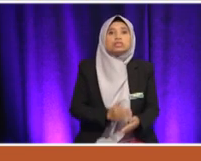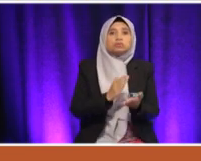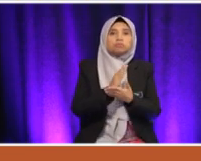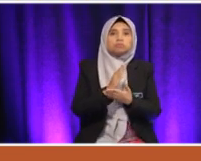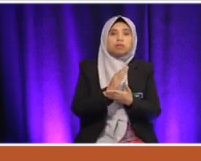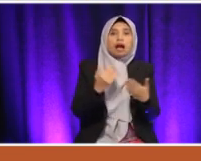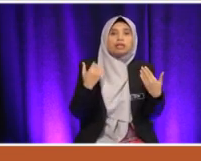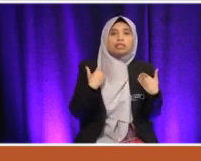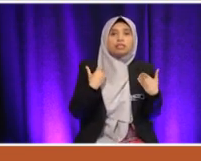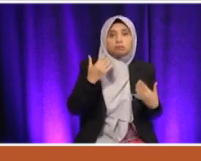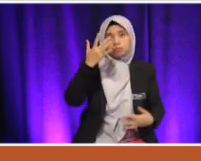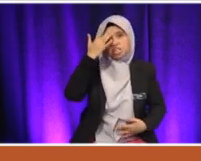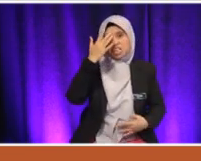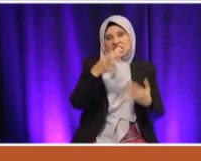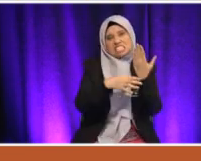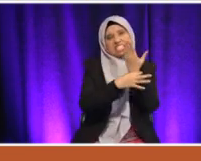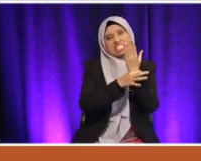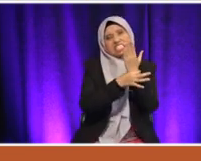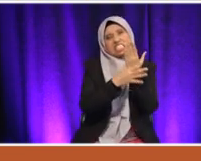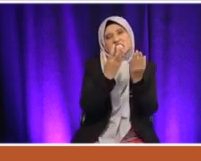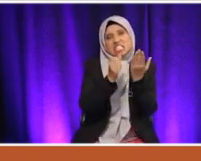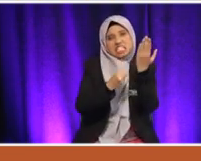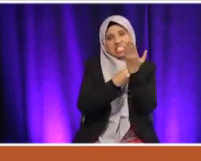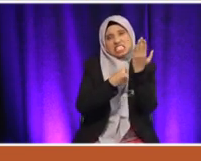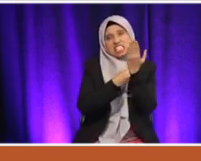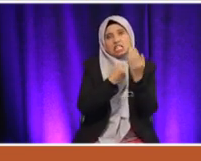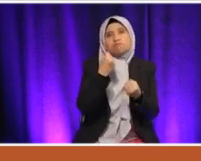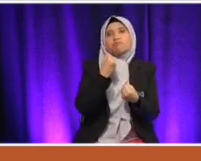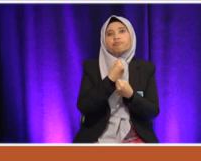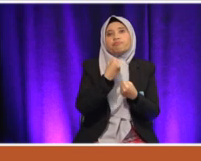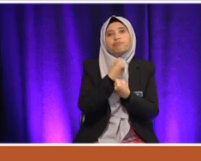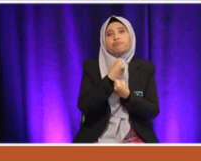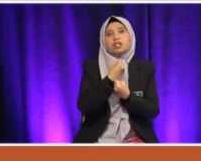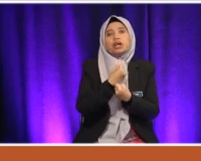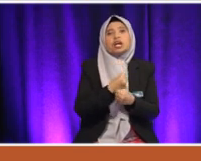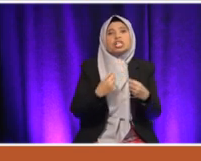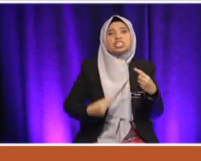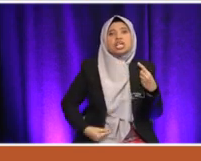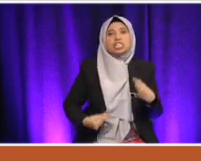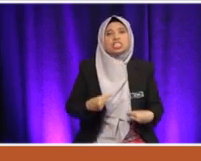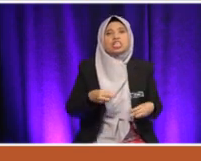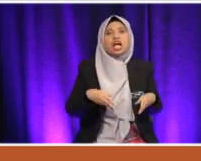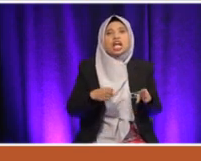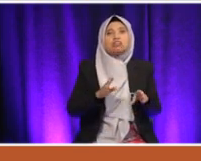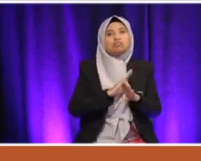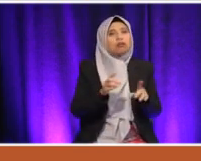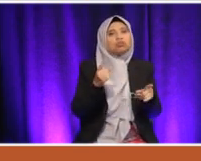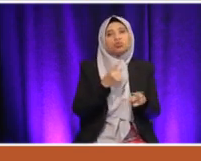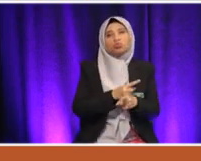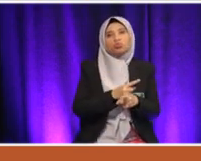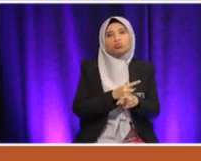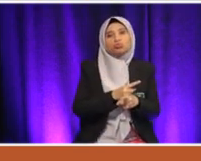mempunyai sakit sendi dan otot oke itu juga mempengaruhi gaya jalan gitu berjalan dengan betul